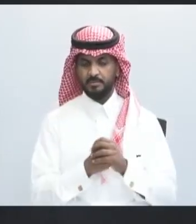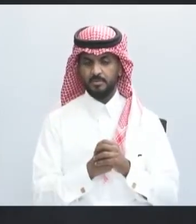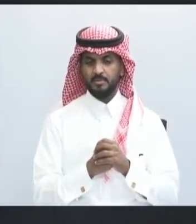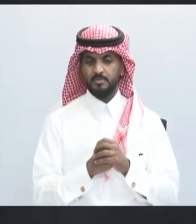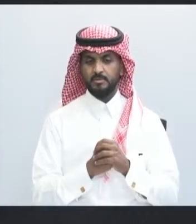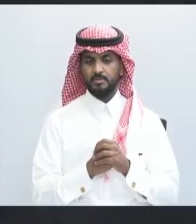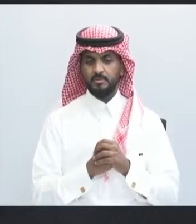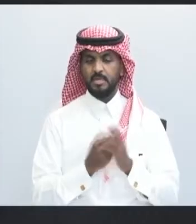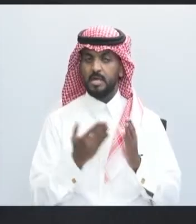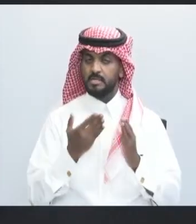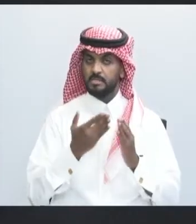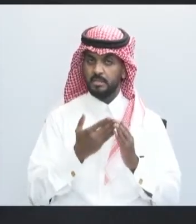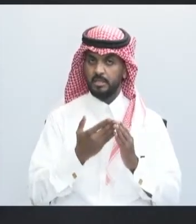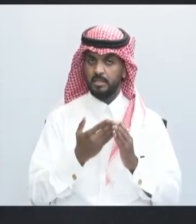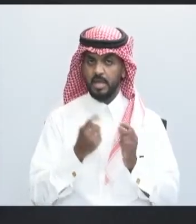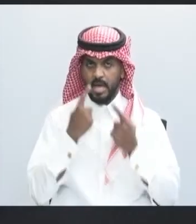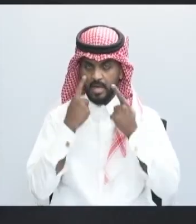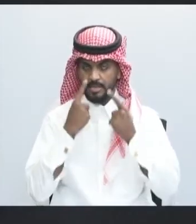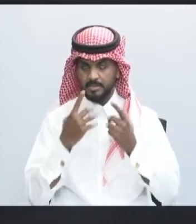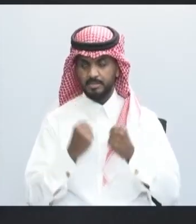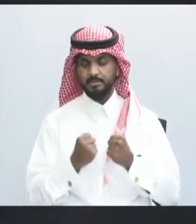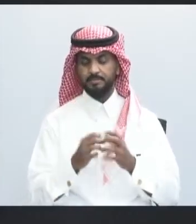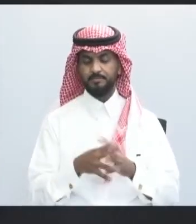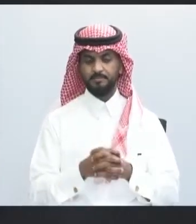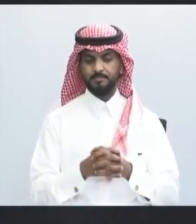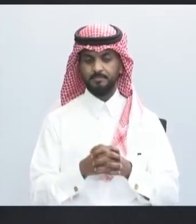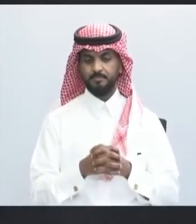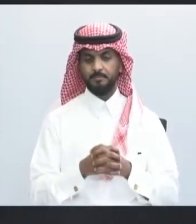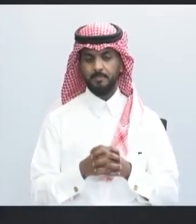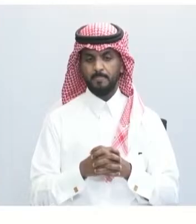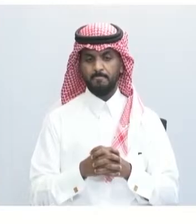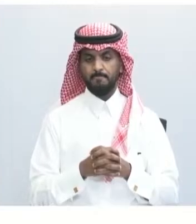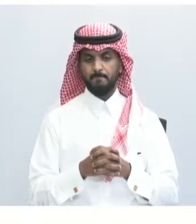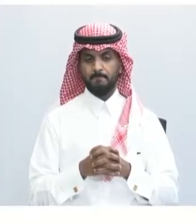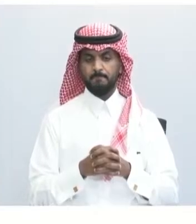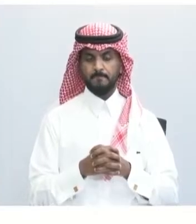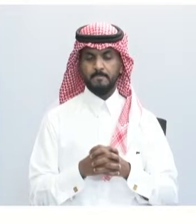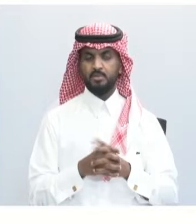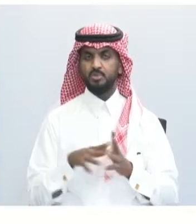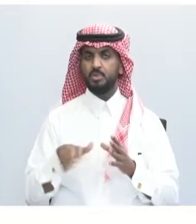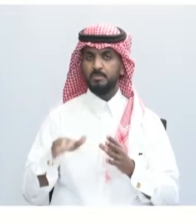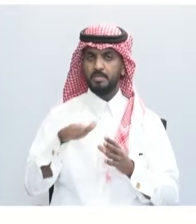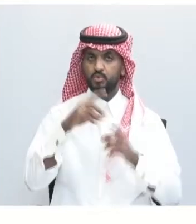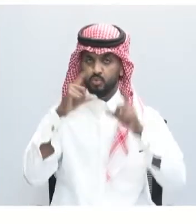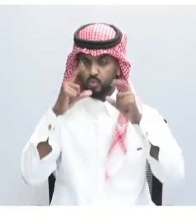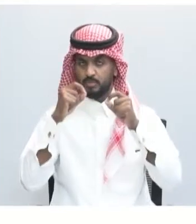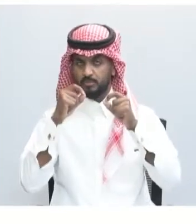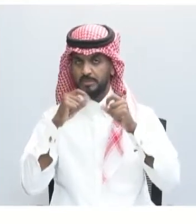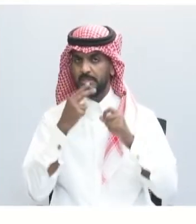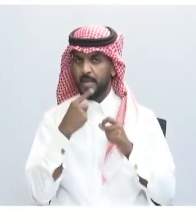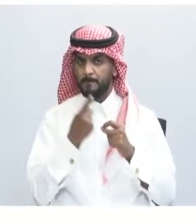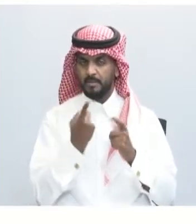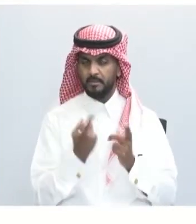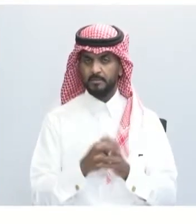الى حياه الصحيه باذن الله اذا جميعها نعبر